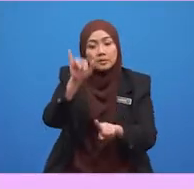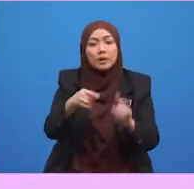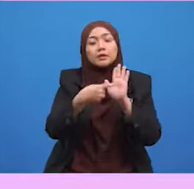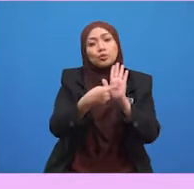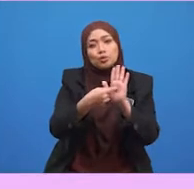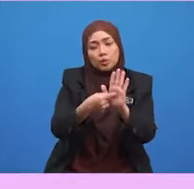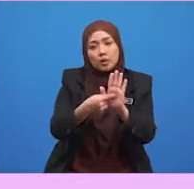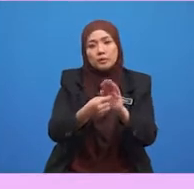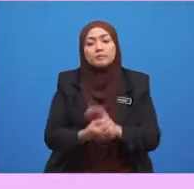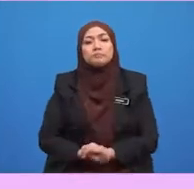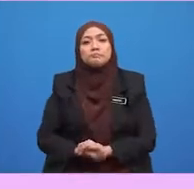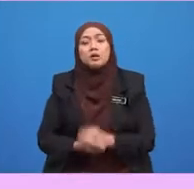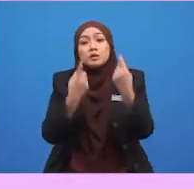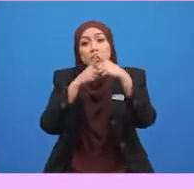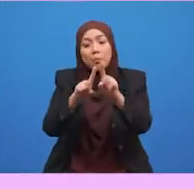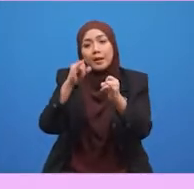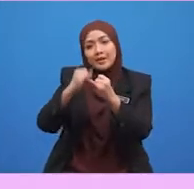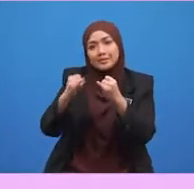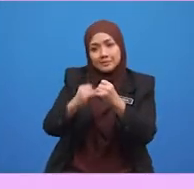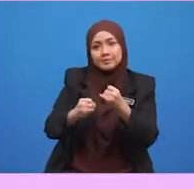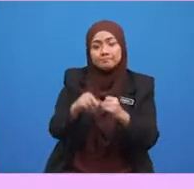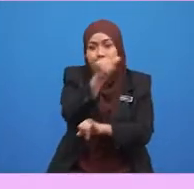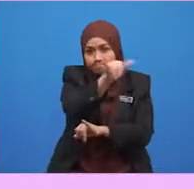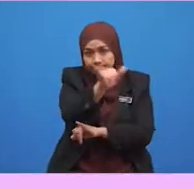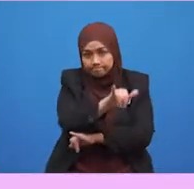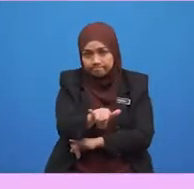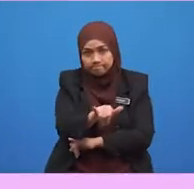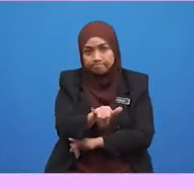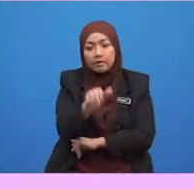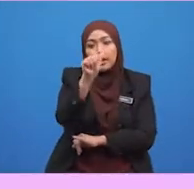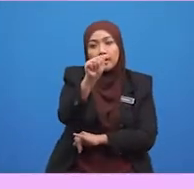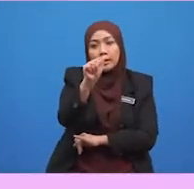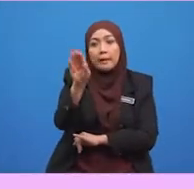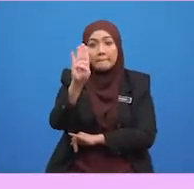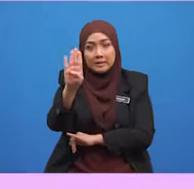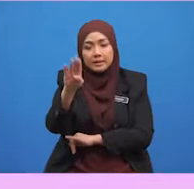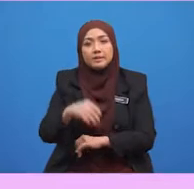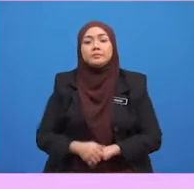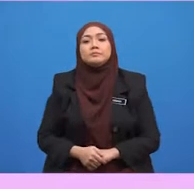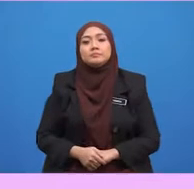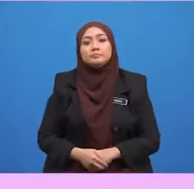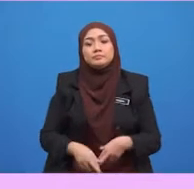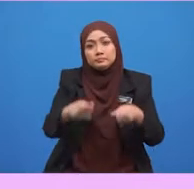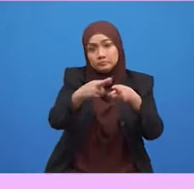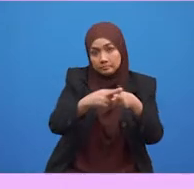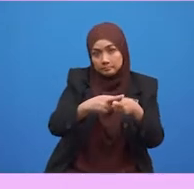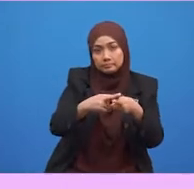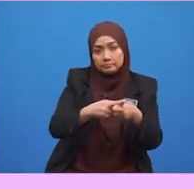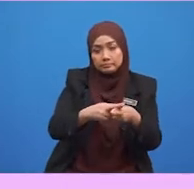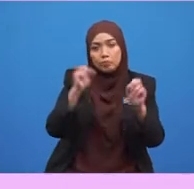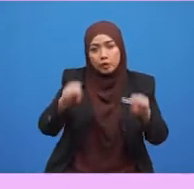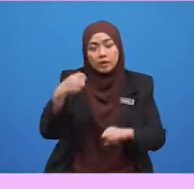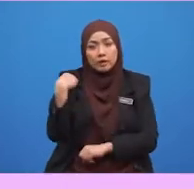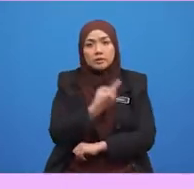Maka jawapan akhirnya ialah sama dengan AB. Kesimpulannya, dapat dinyatakan